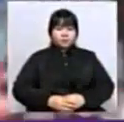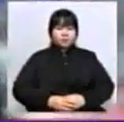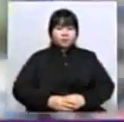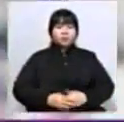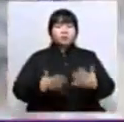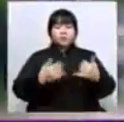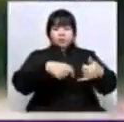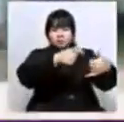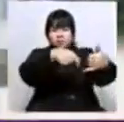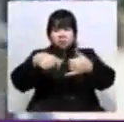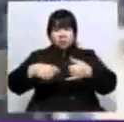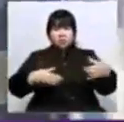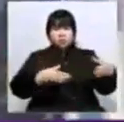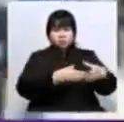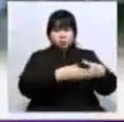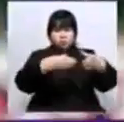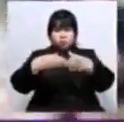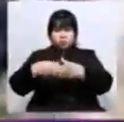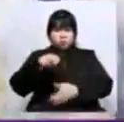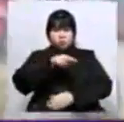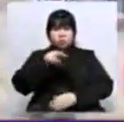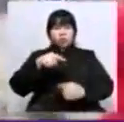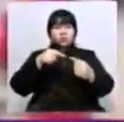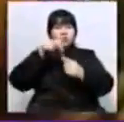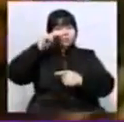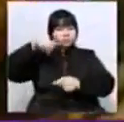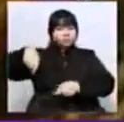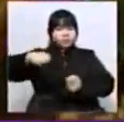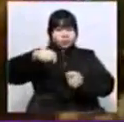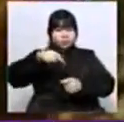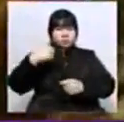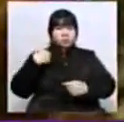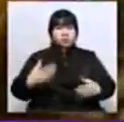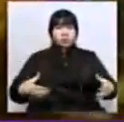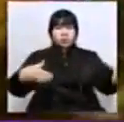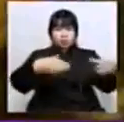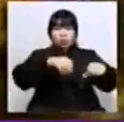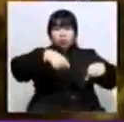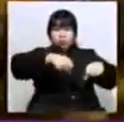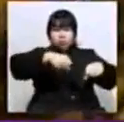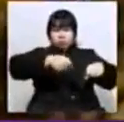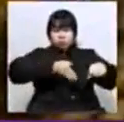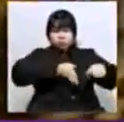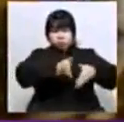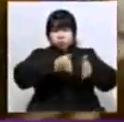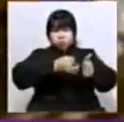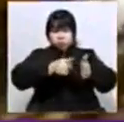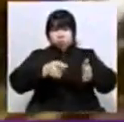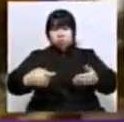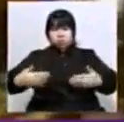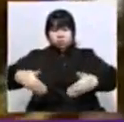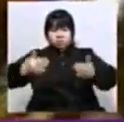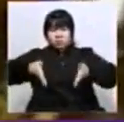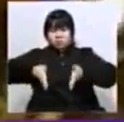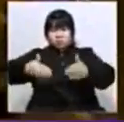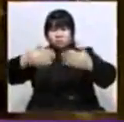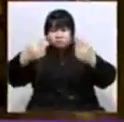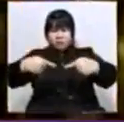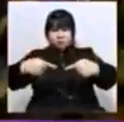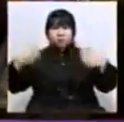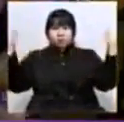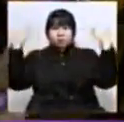พฤติกรรมความรุนแรงที่เกิดขึ้นในช่วงเทศกาลสงกรานต์ทั้งการรวมกลุ่มซิ่งรถป่วนเมืองการปิดถนนเปิดเพลงเสียงดัง